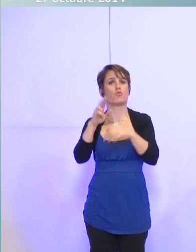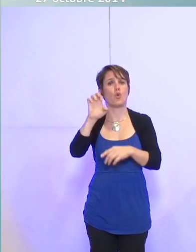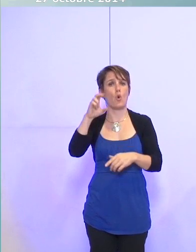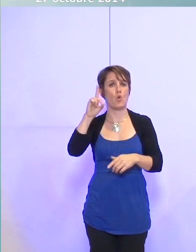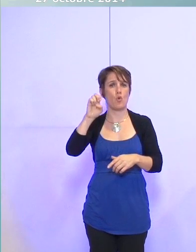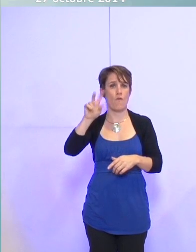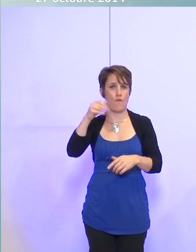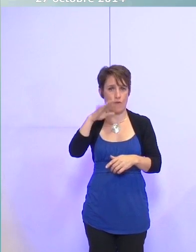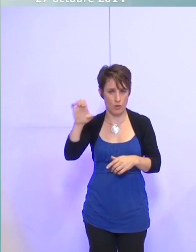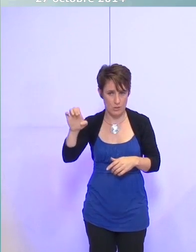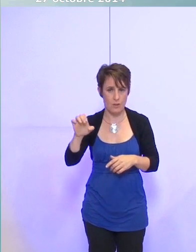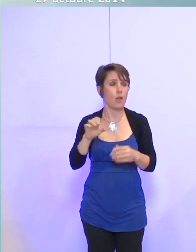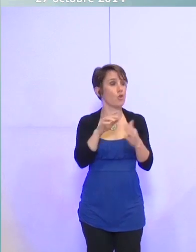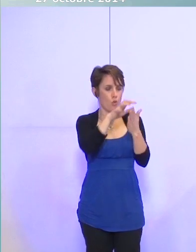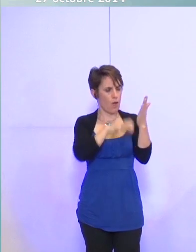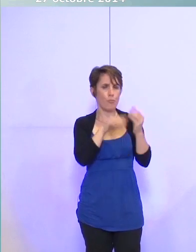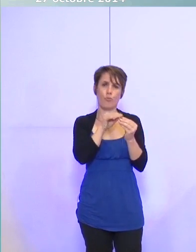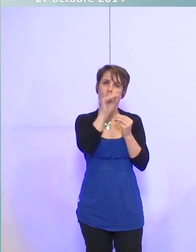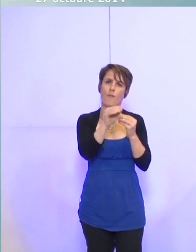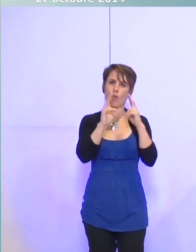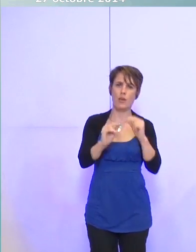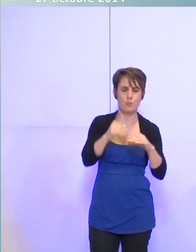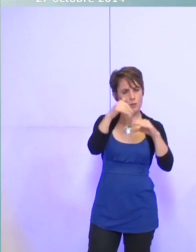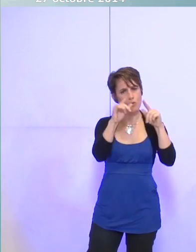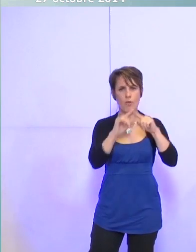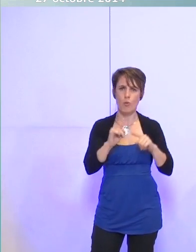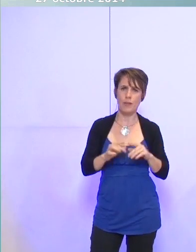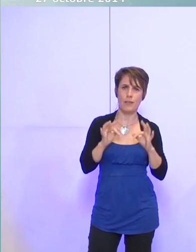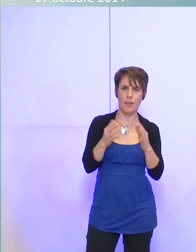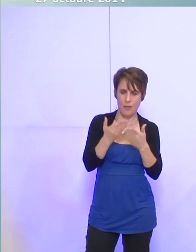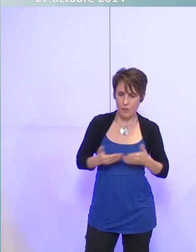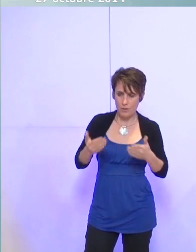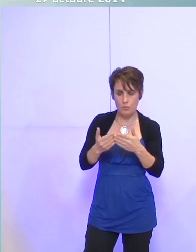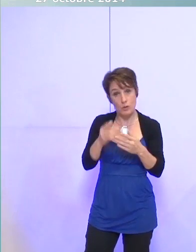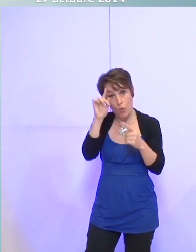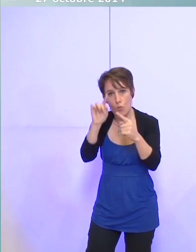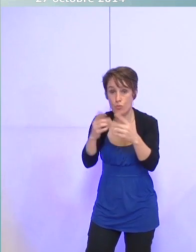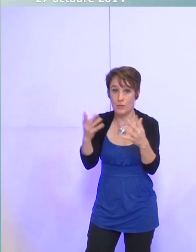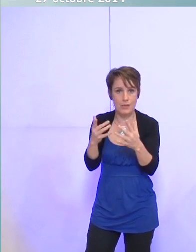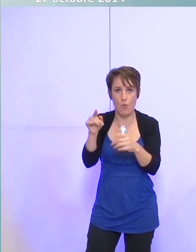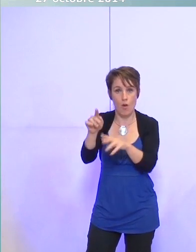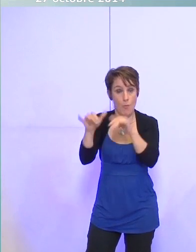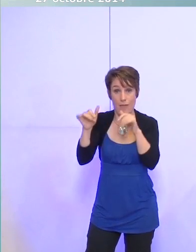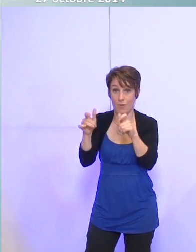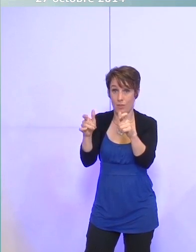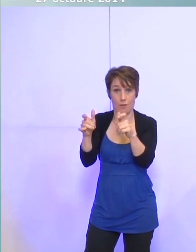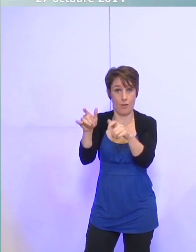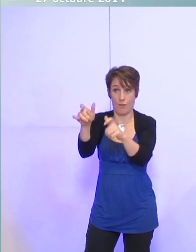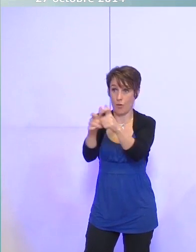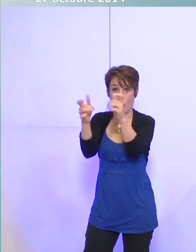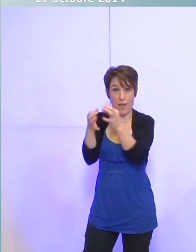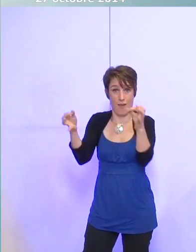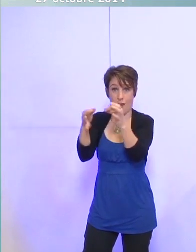vient préciser ces aménagements financiers nécessaires pour éviter la situation de cessation de paiement imminente. Nos